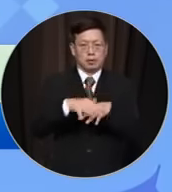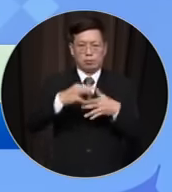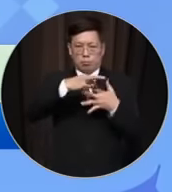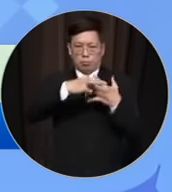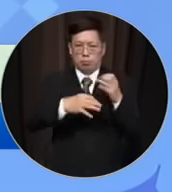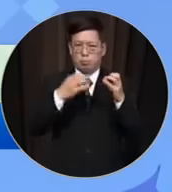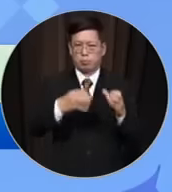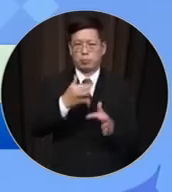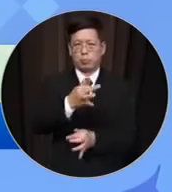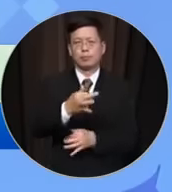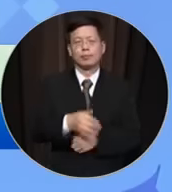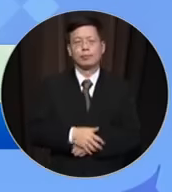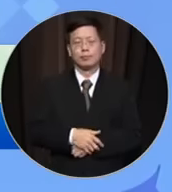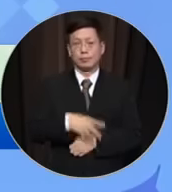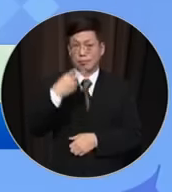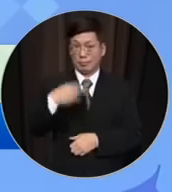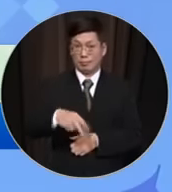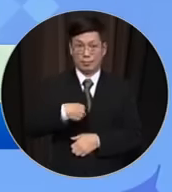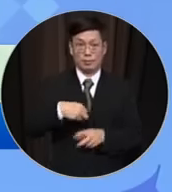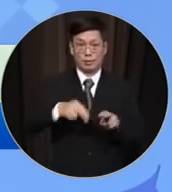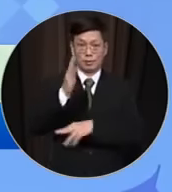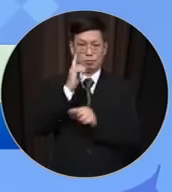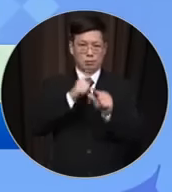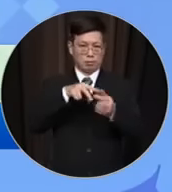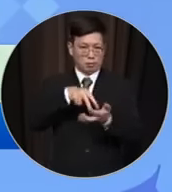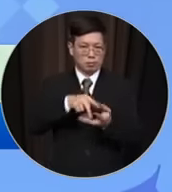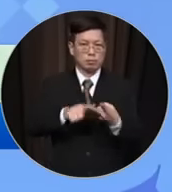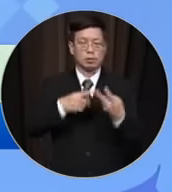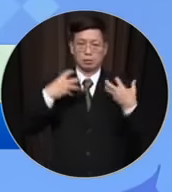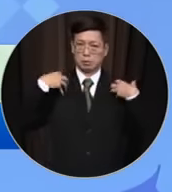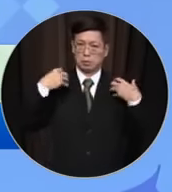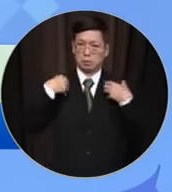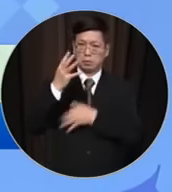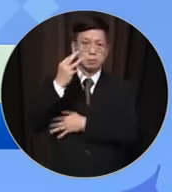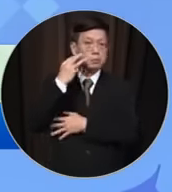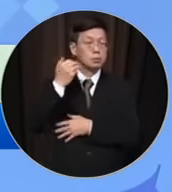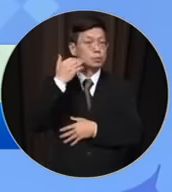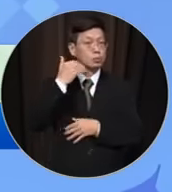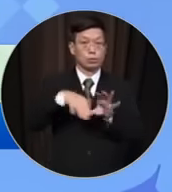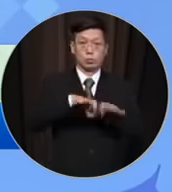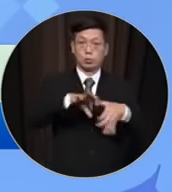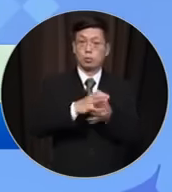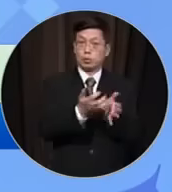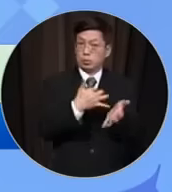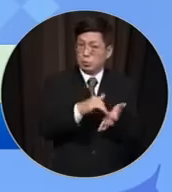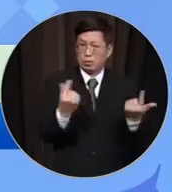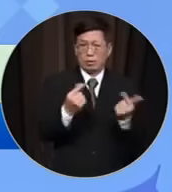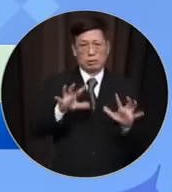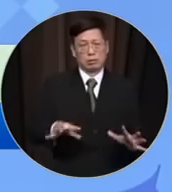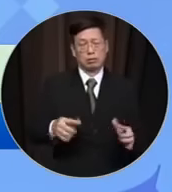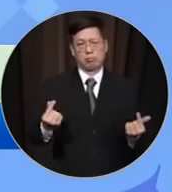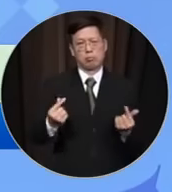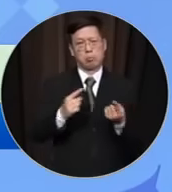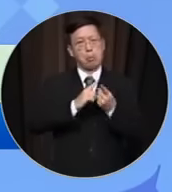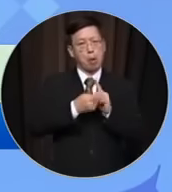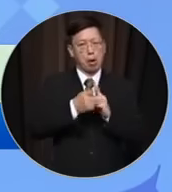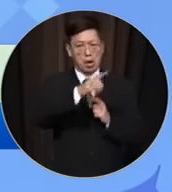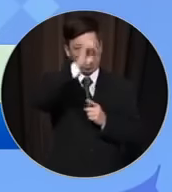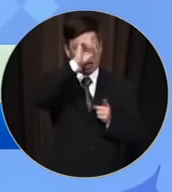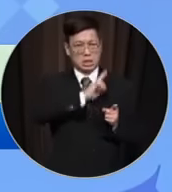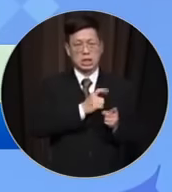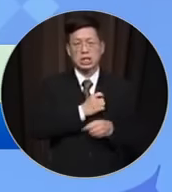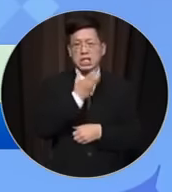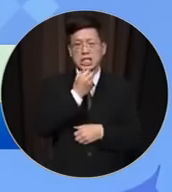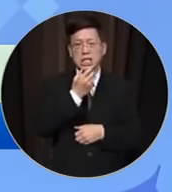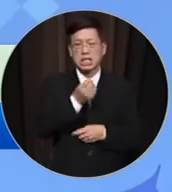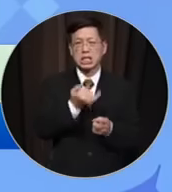度化。我们会落实行政中立跟责任政治，文化预算不可以像现在一样变成一党之师的